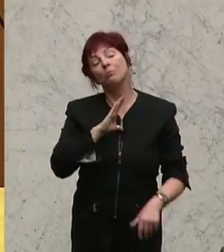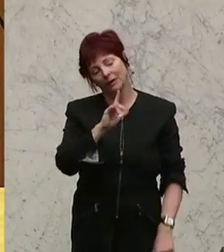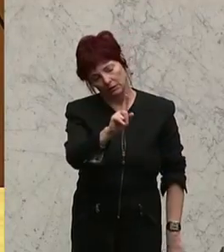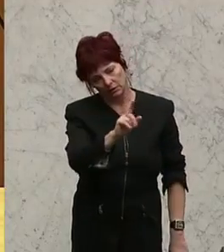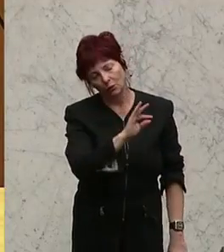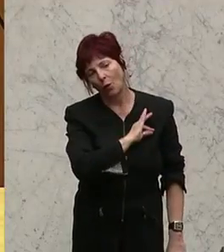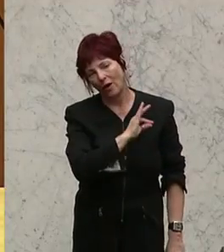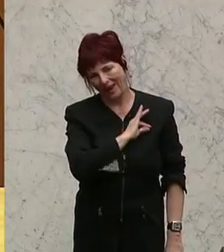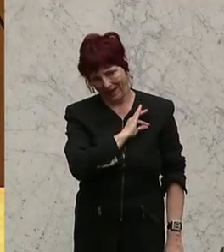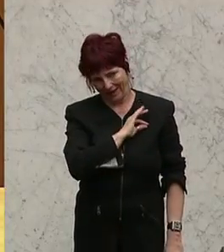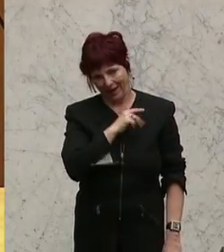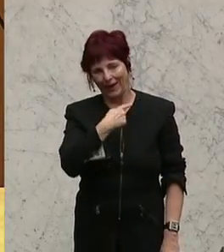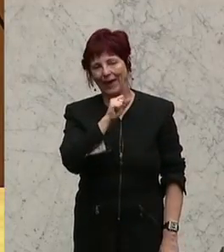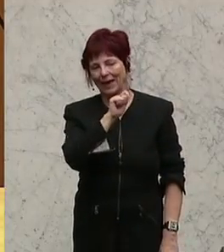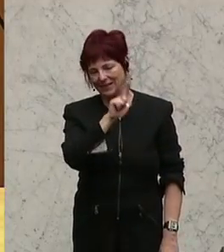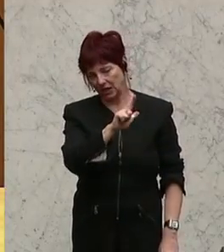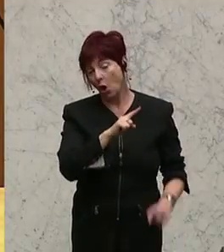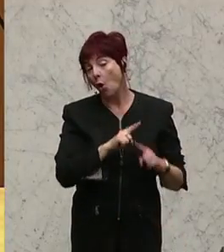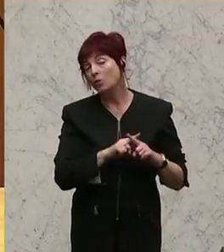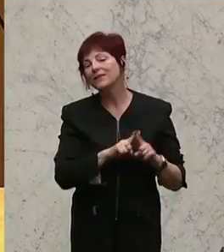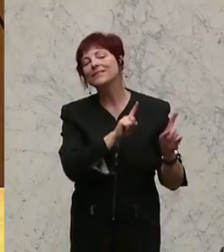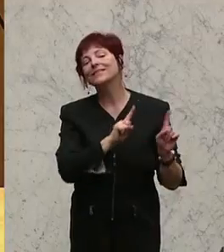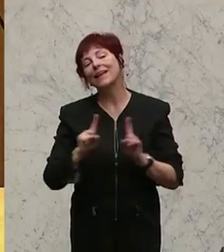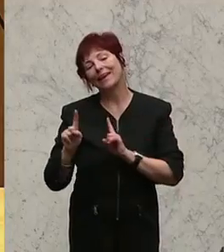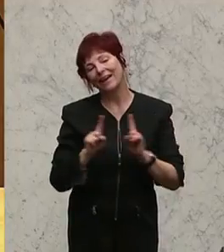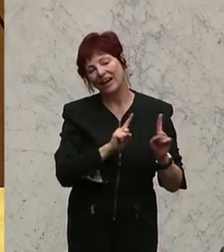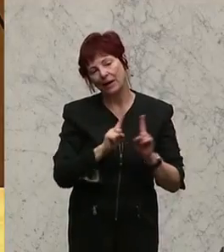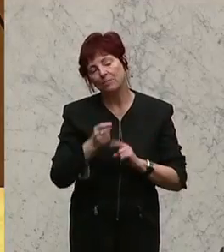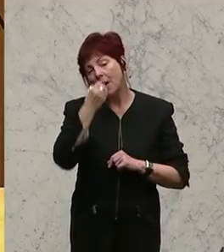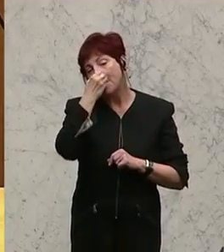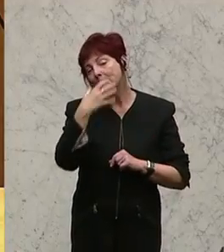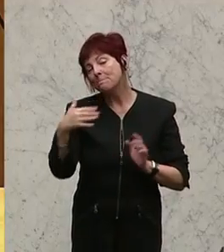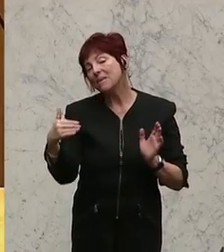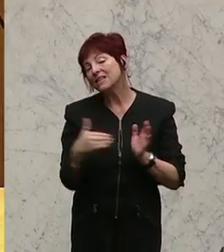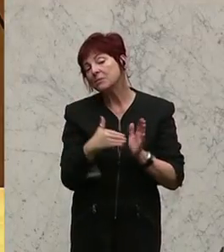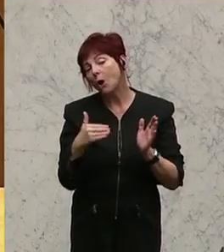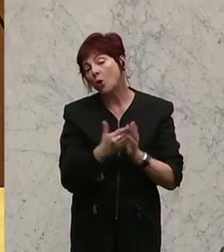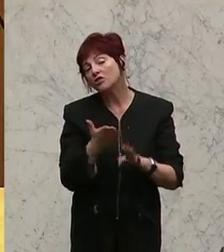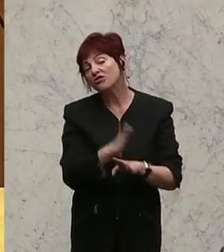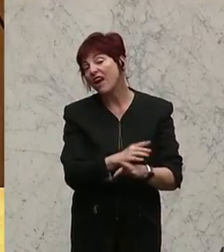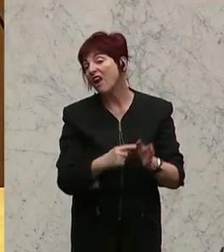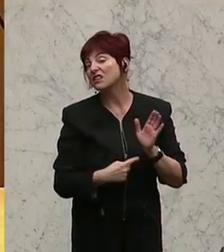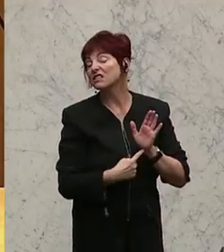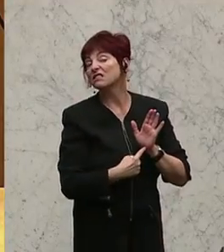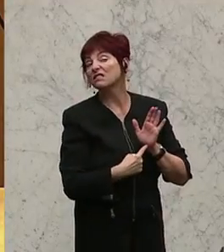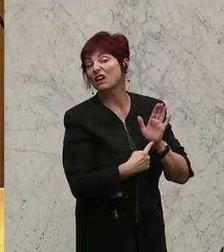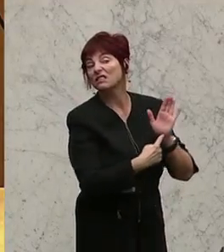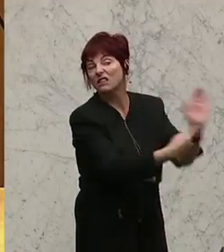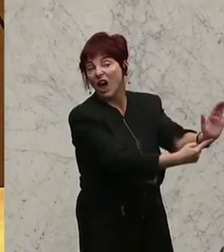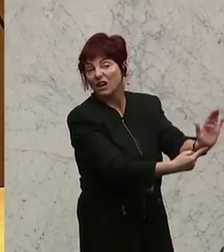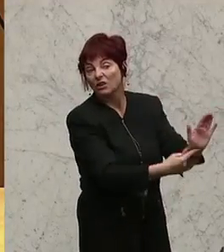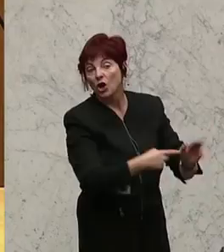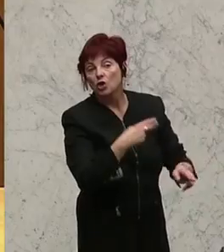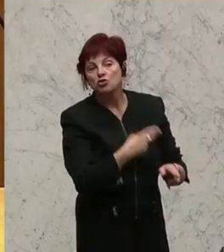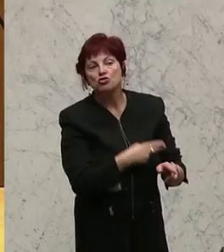und Kollege Singer bei Missbrauchsfällen auf die Staatsanwaltschaft zu verweisen, das ist ja wohl das Älteste